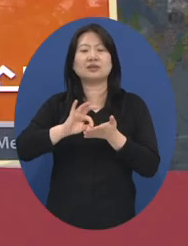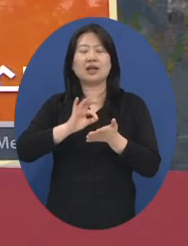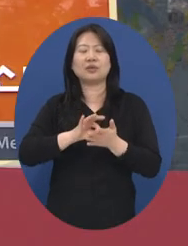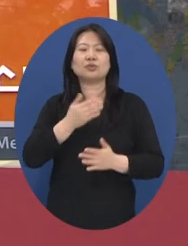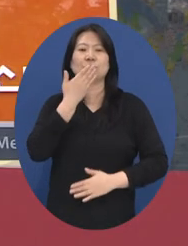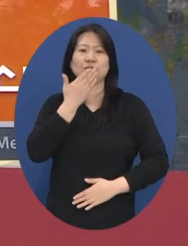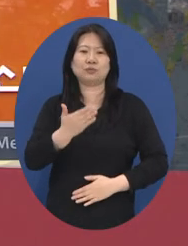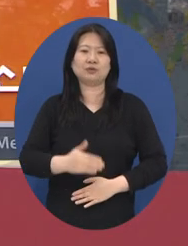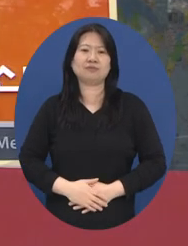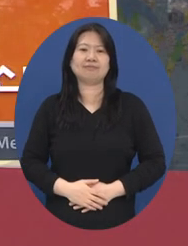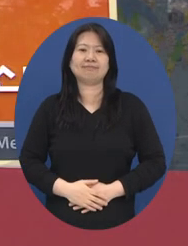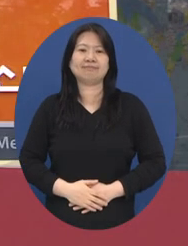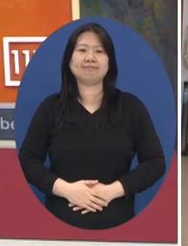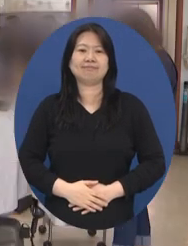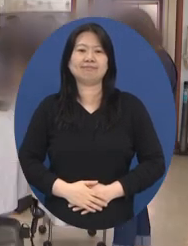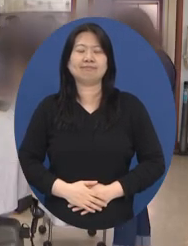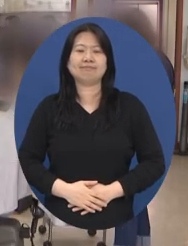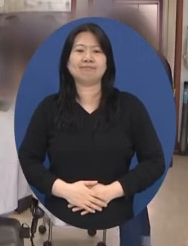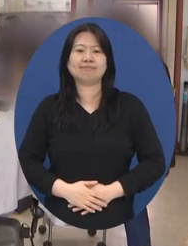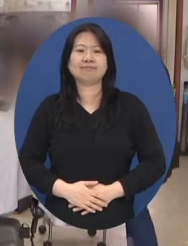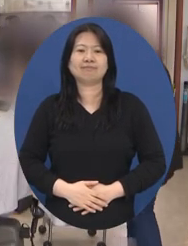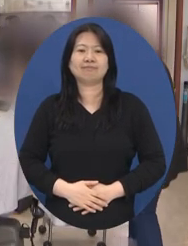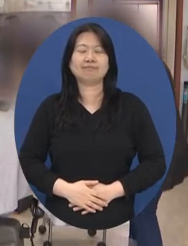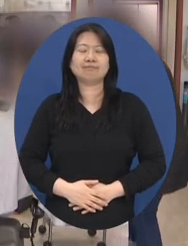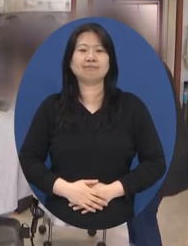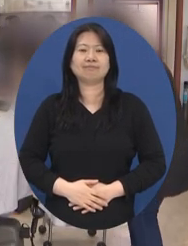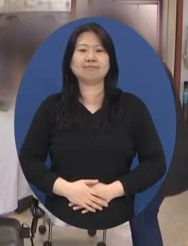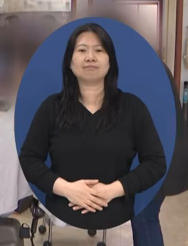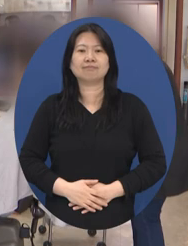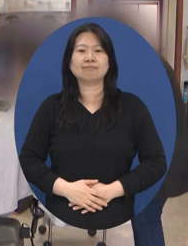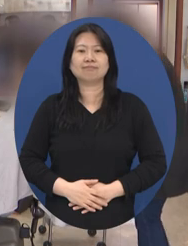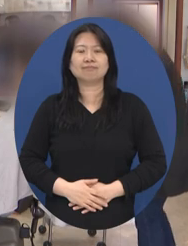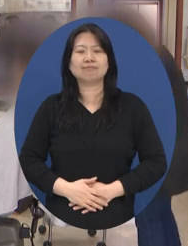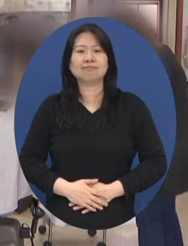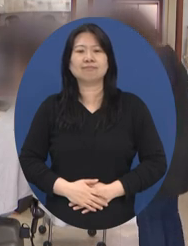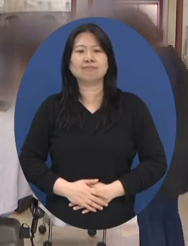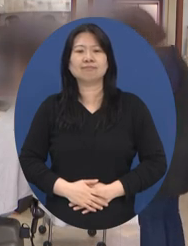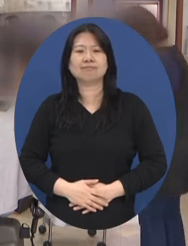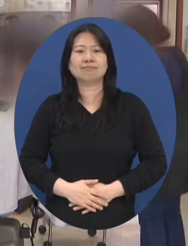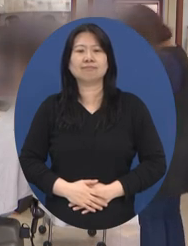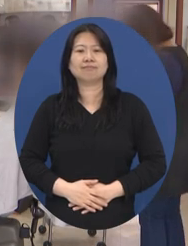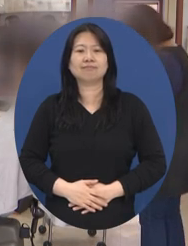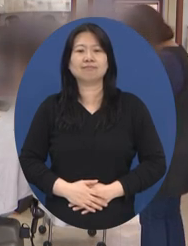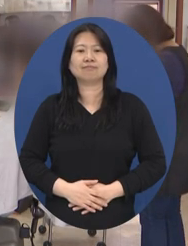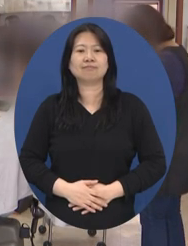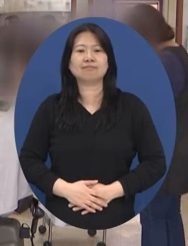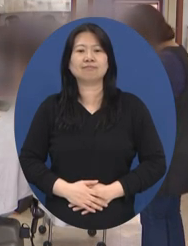재난 기본소득을 사용하시면 됩니다 경기 gtv 조희정 입니다